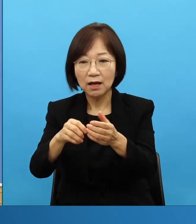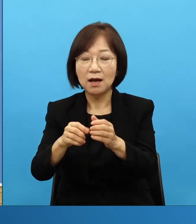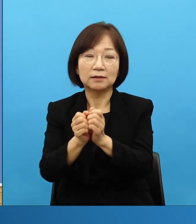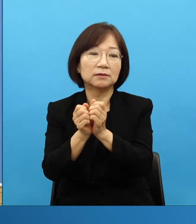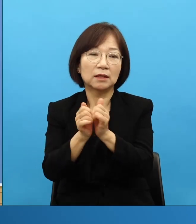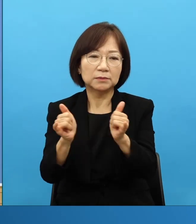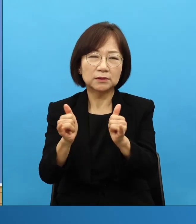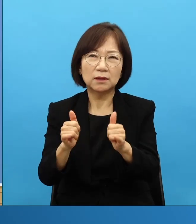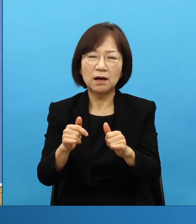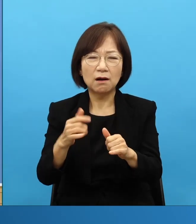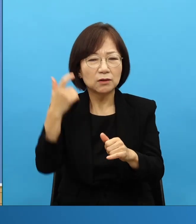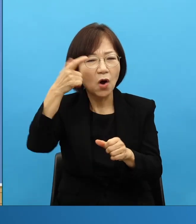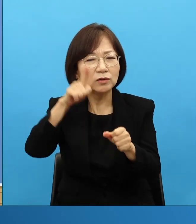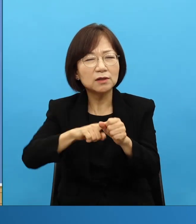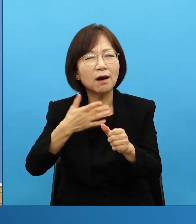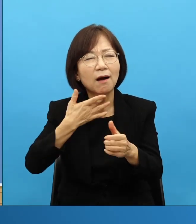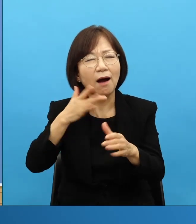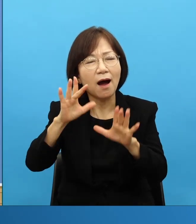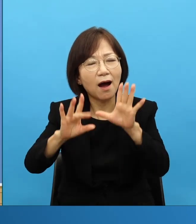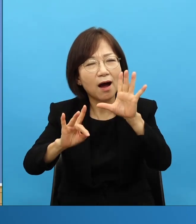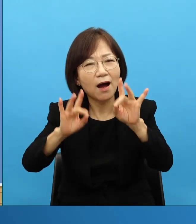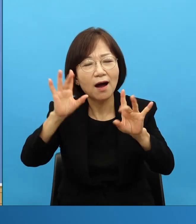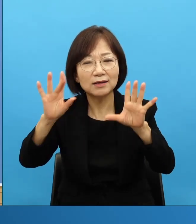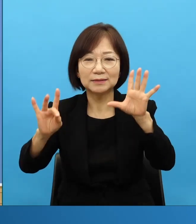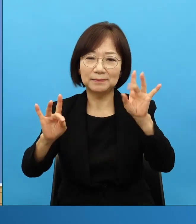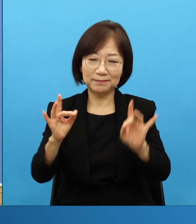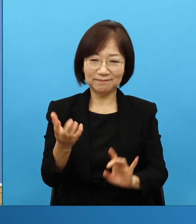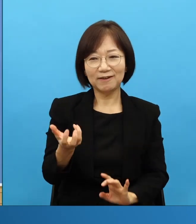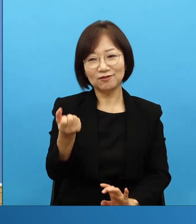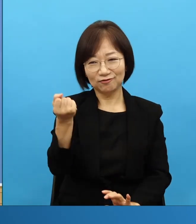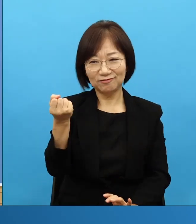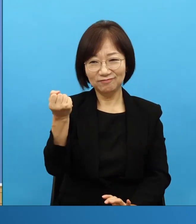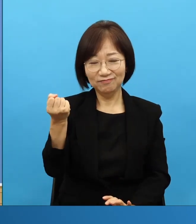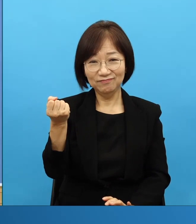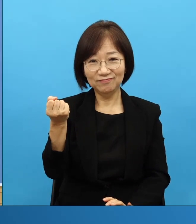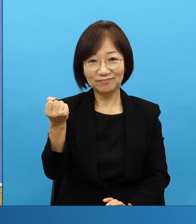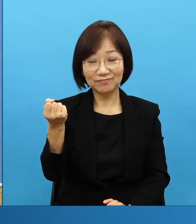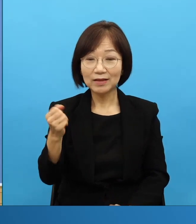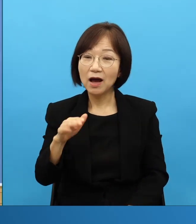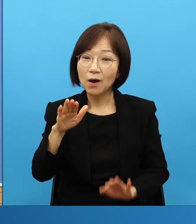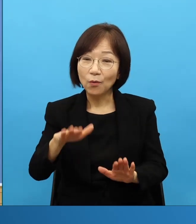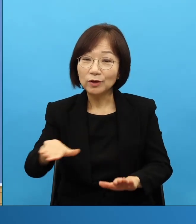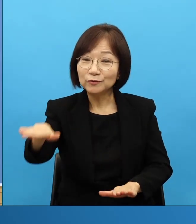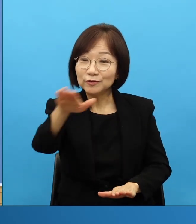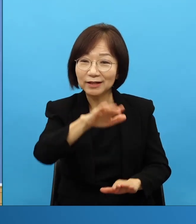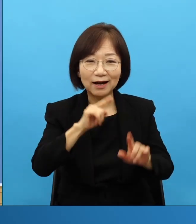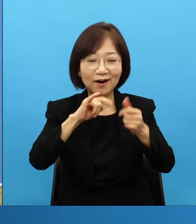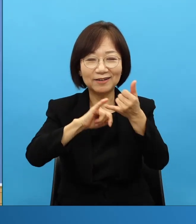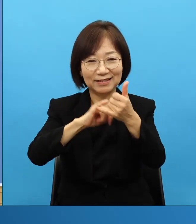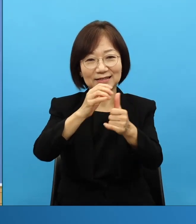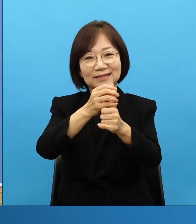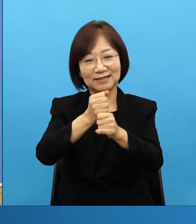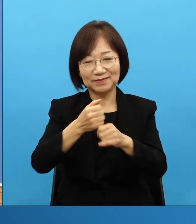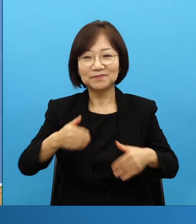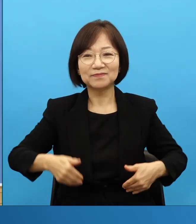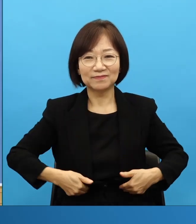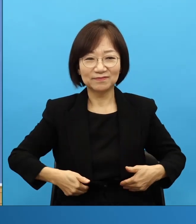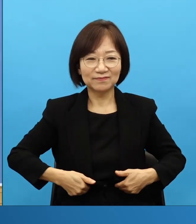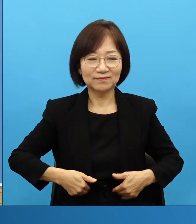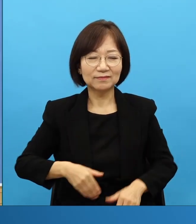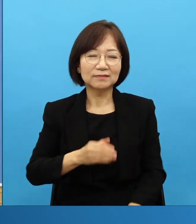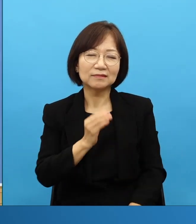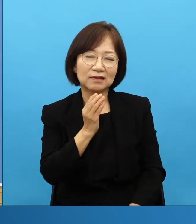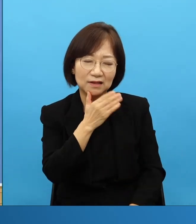looking for this. 전혀 어렵지 않습니다. It's not. 오늘 여러분이 진짜 이 언약 딱 잡으셔야 돼요. Today, may you hold on to this 그렇다. covenant.